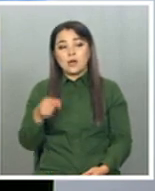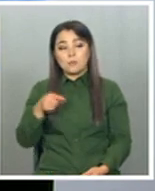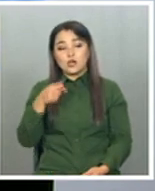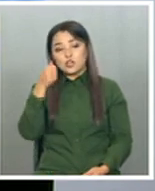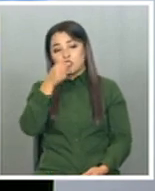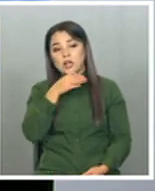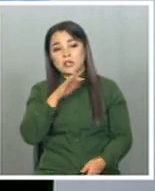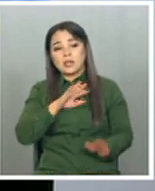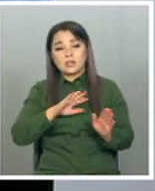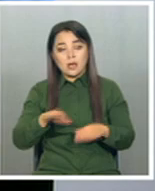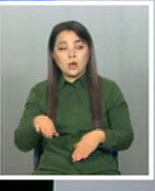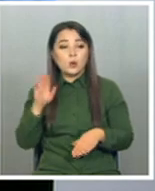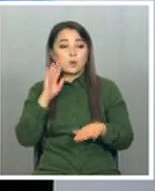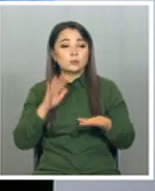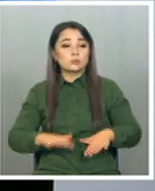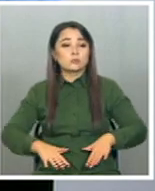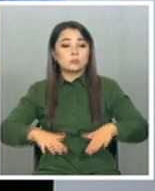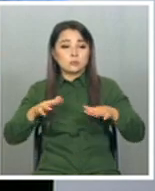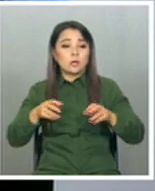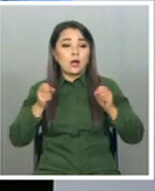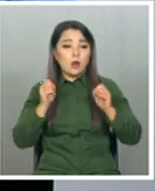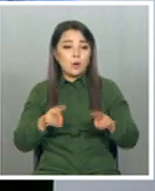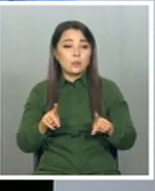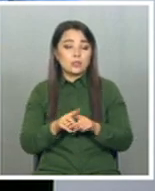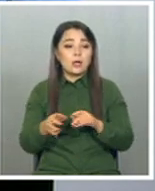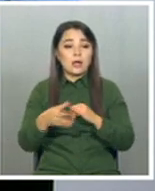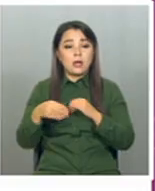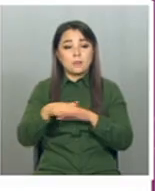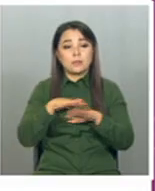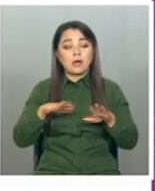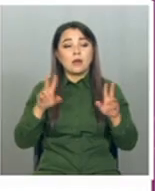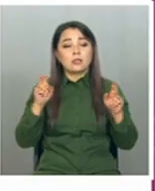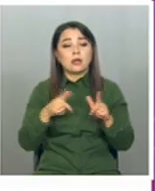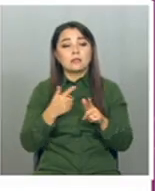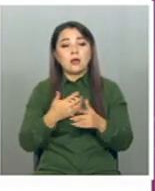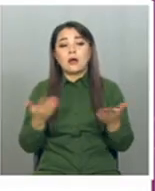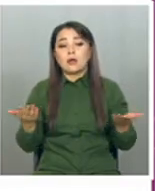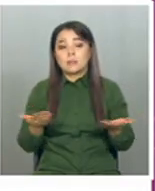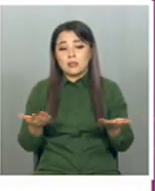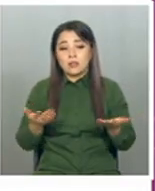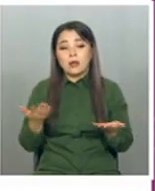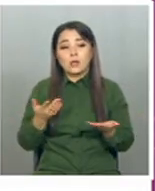жылдардан кейін су басып қалу қаупы бар аймақты атаңыз. Қалай ойлайсыздар?